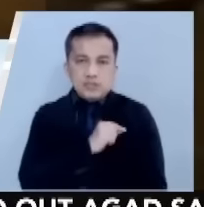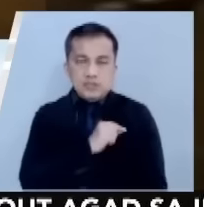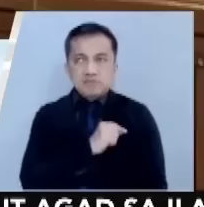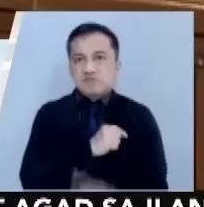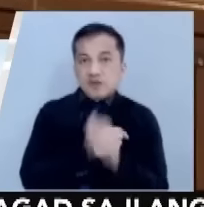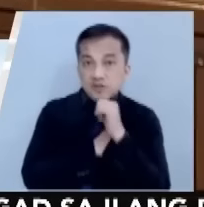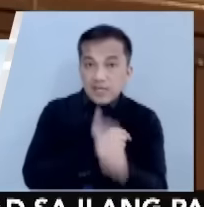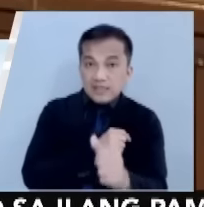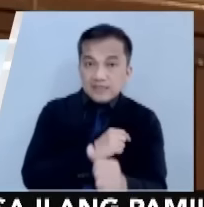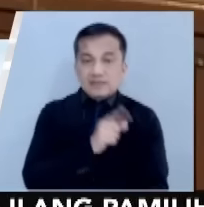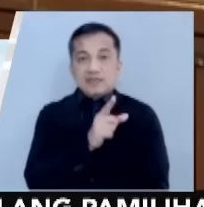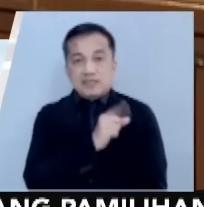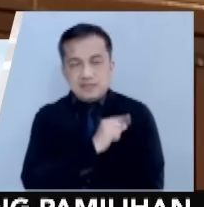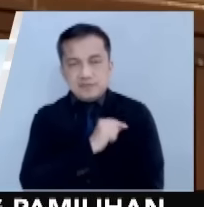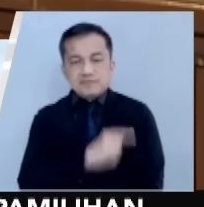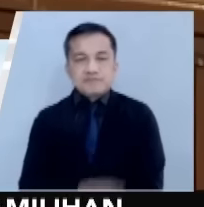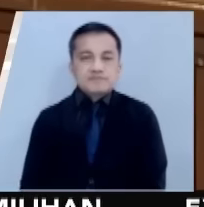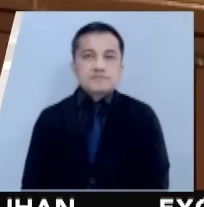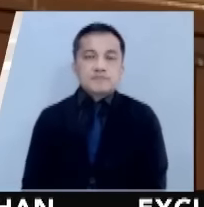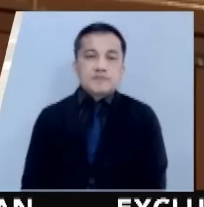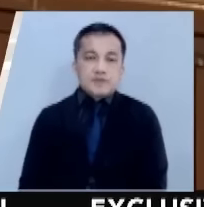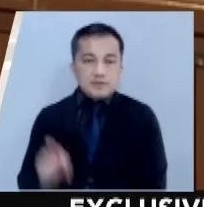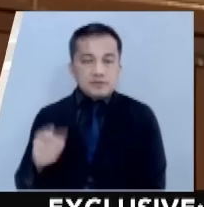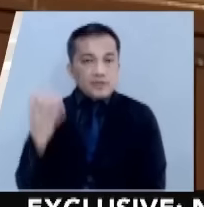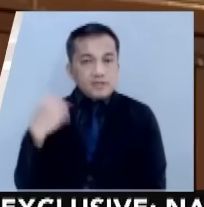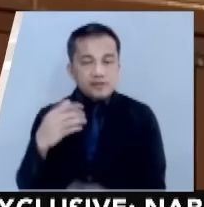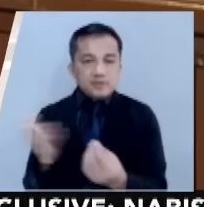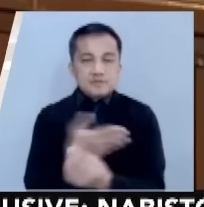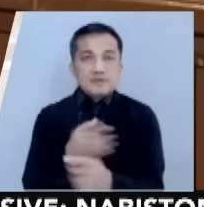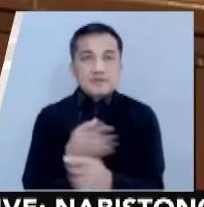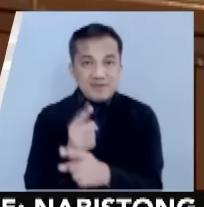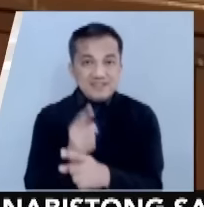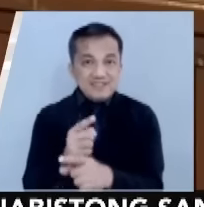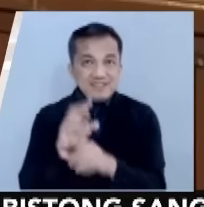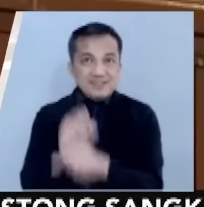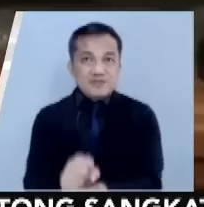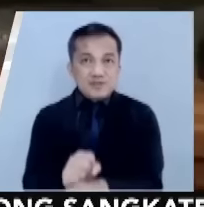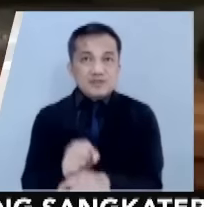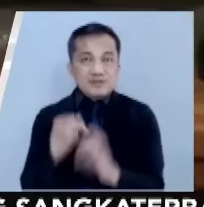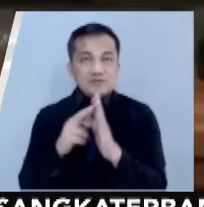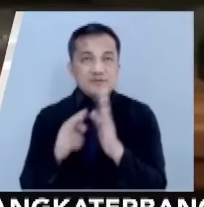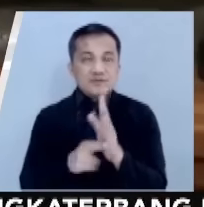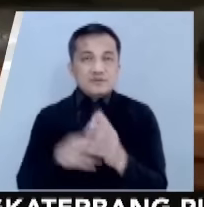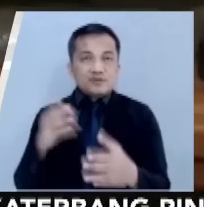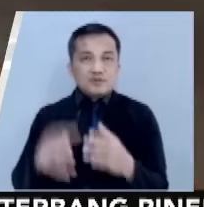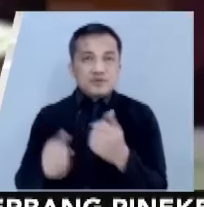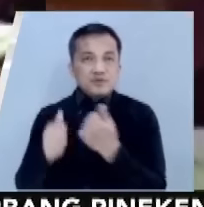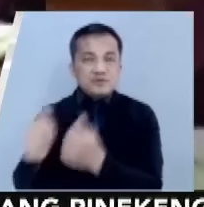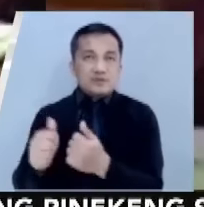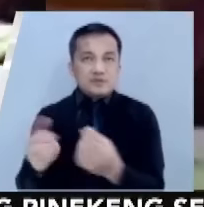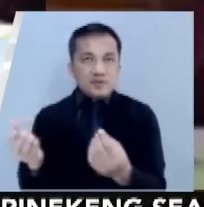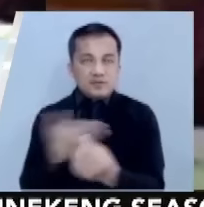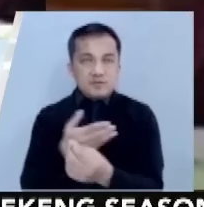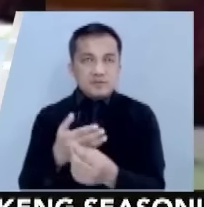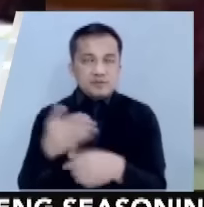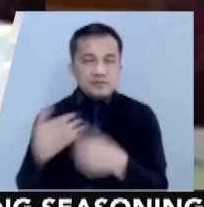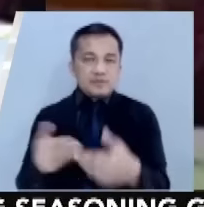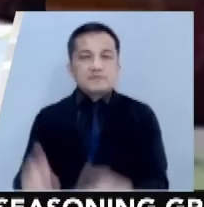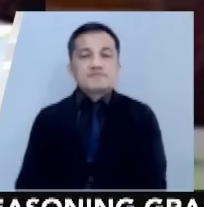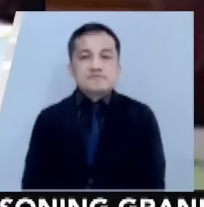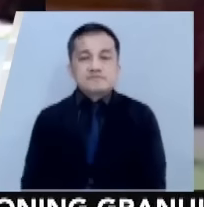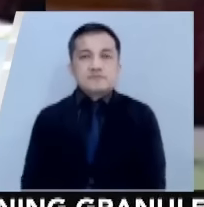mga impeachment din, di ba? May yung the usual na rules of the court ay sinusunod nila sa impeachment proceeding. Maaari raw bumilis